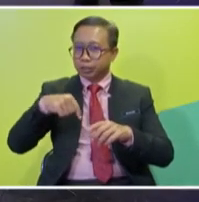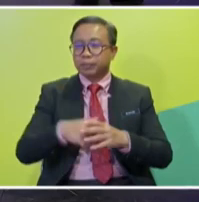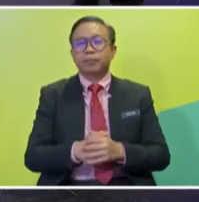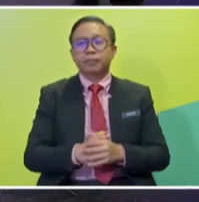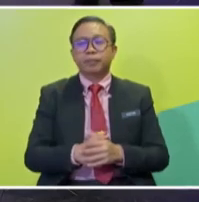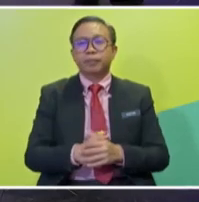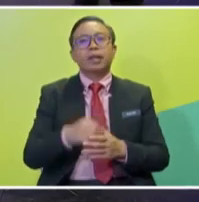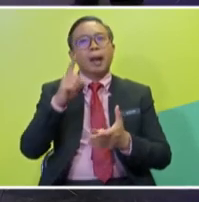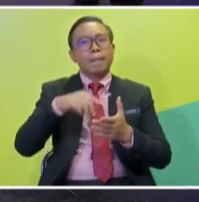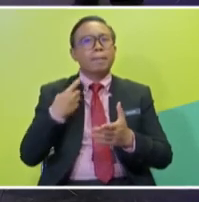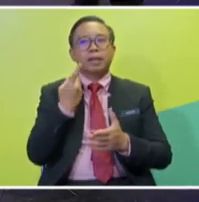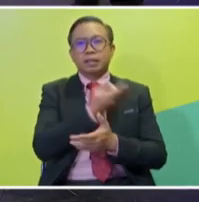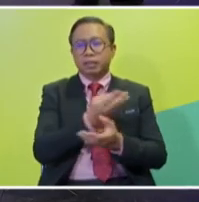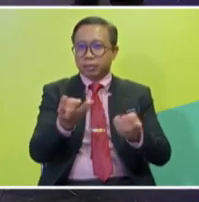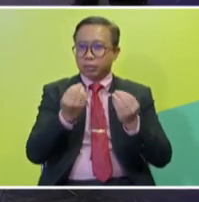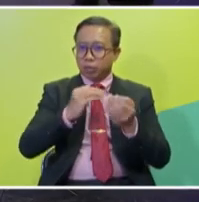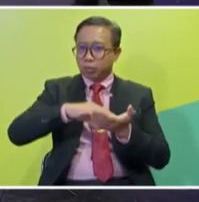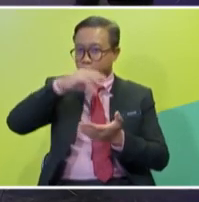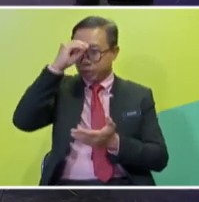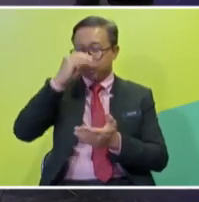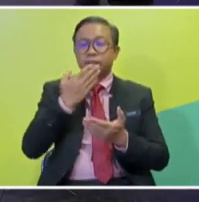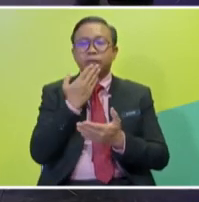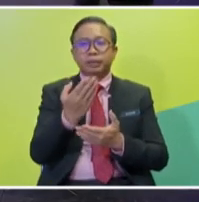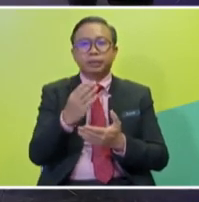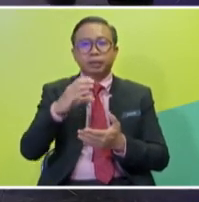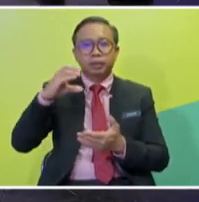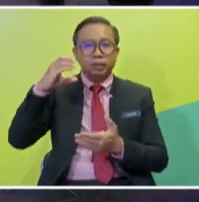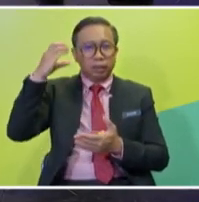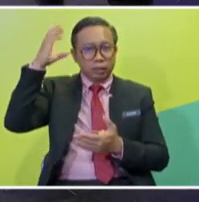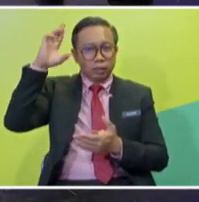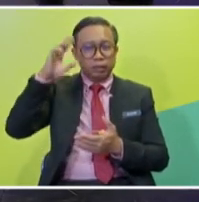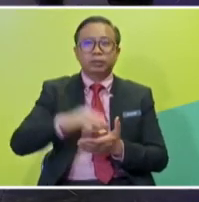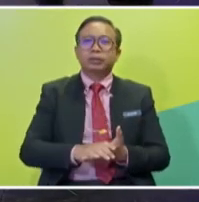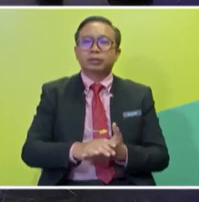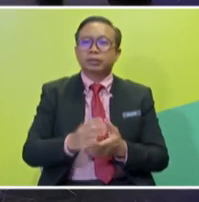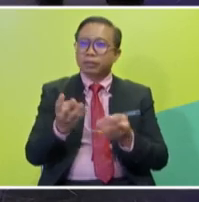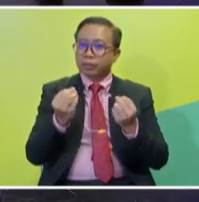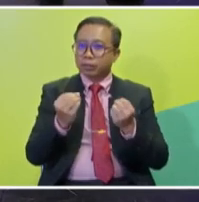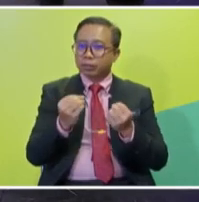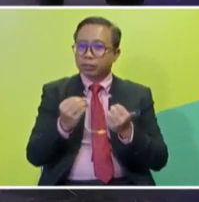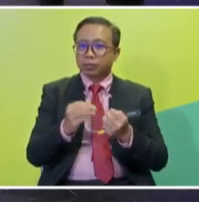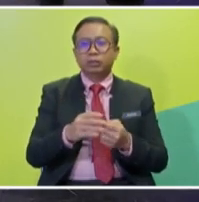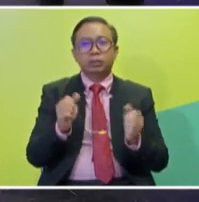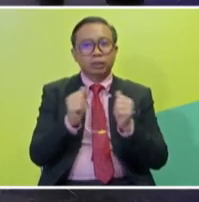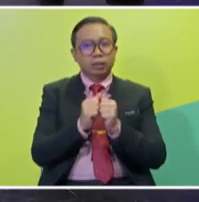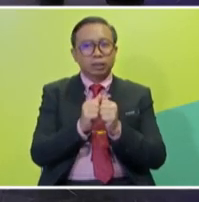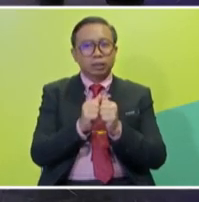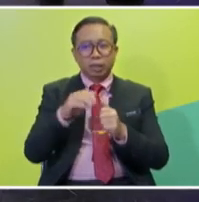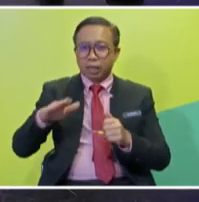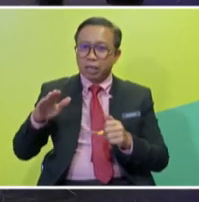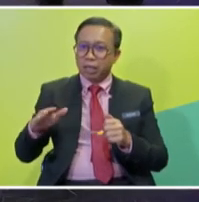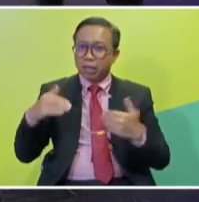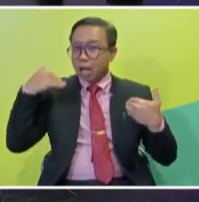segmen seterusnya Apa yang akan kita pelajari di situ Oke Terima kasih berminat dengan dua anak hewan sebenarnya ini